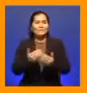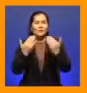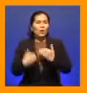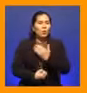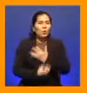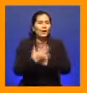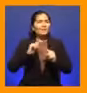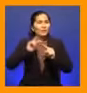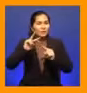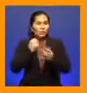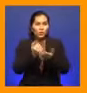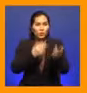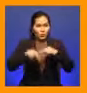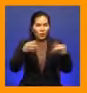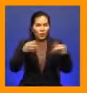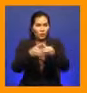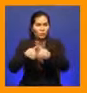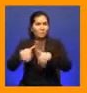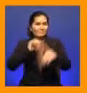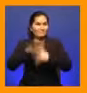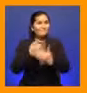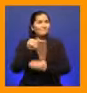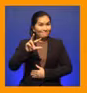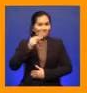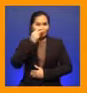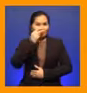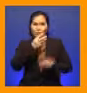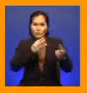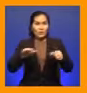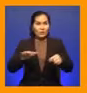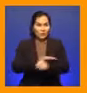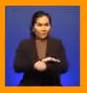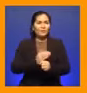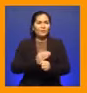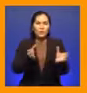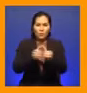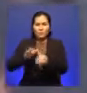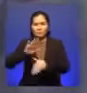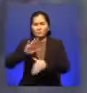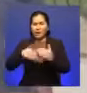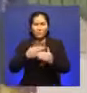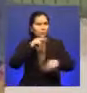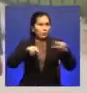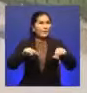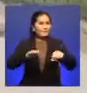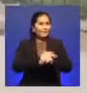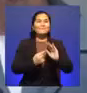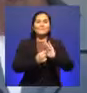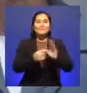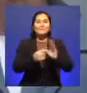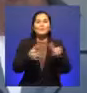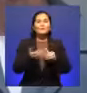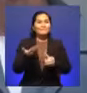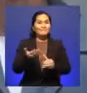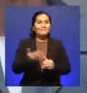เสริมการดูแล13กลุ่มประชากรดูแลครอบคลุมทุกวิธีการทุกมิติทุกกลุ่มประชากรอย่างเช่นกลุ่มนี้ครับ